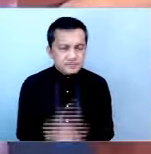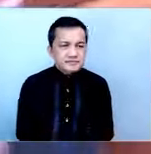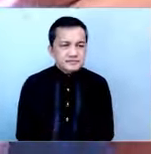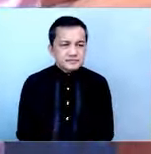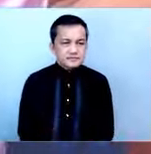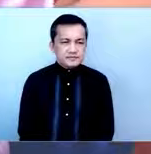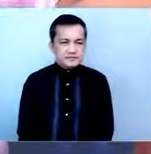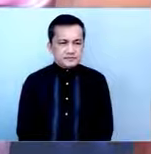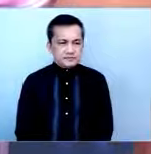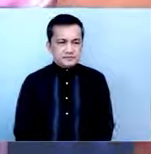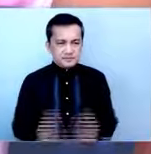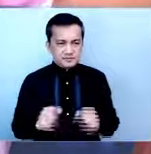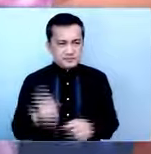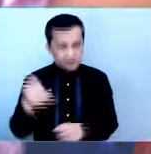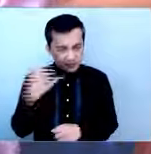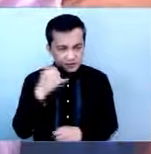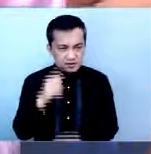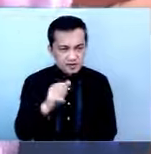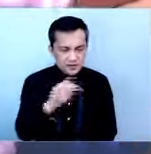niyo po kami makontakt sa